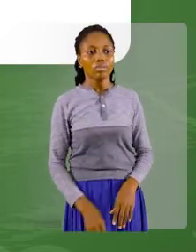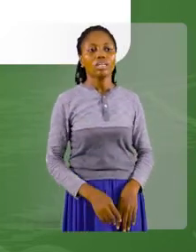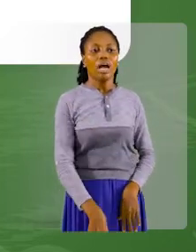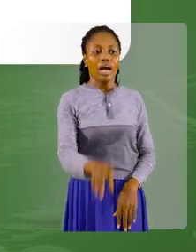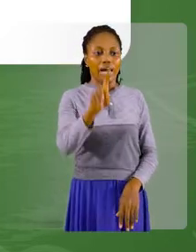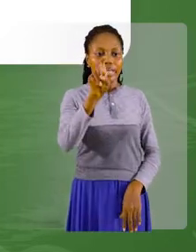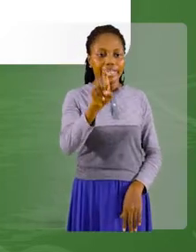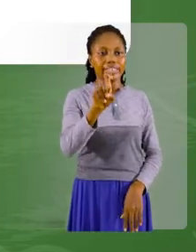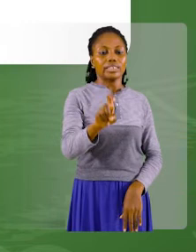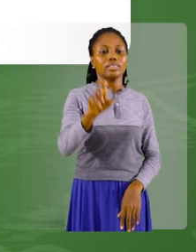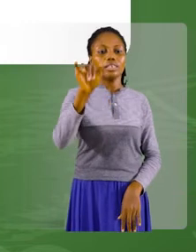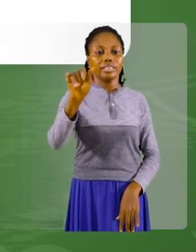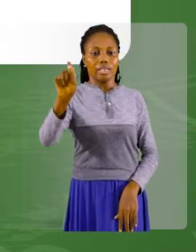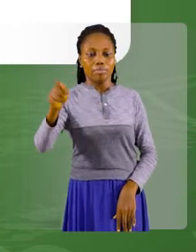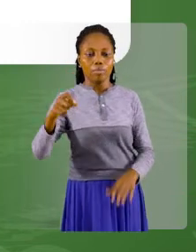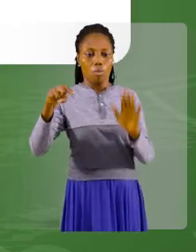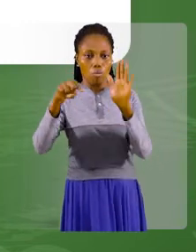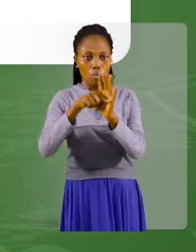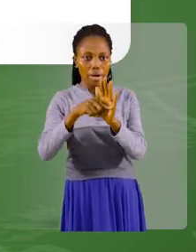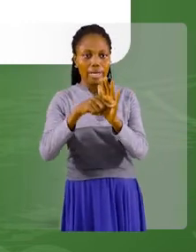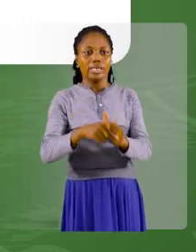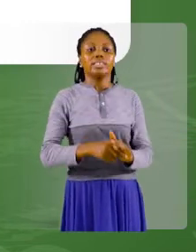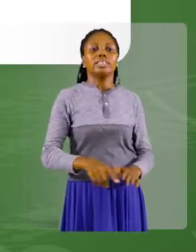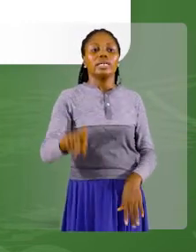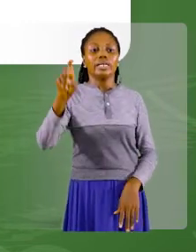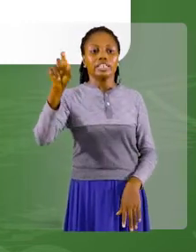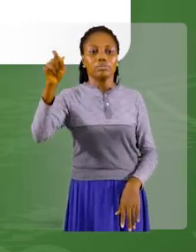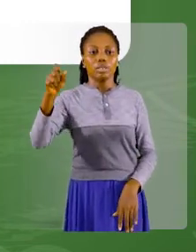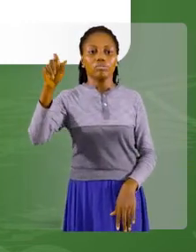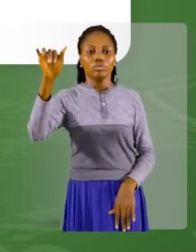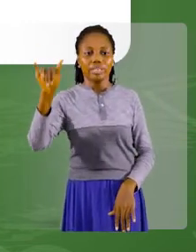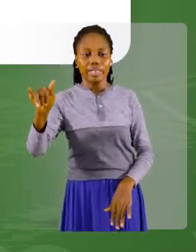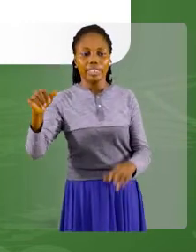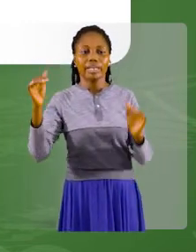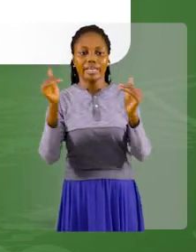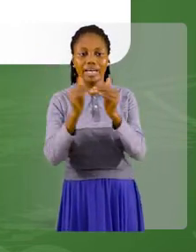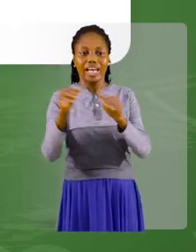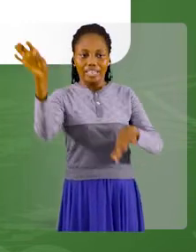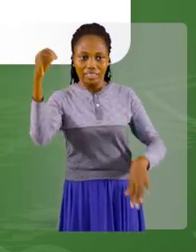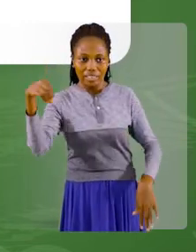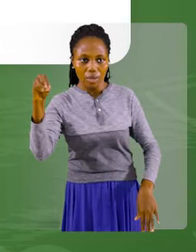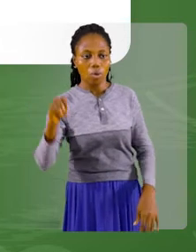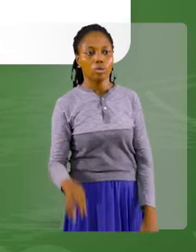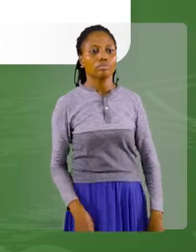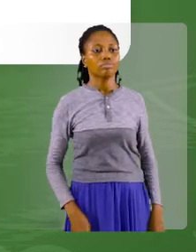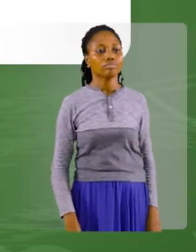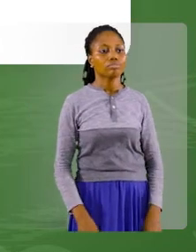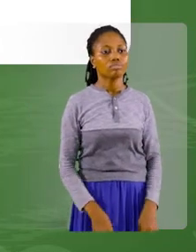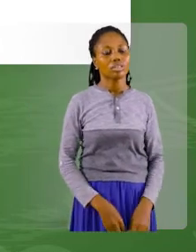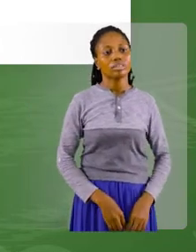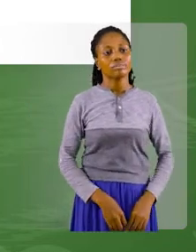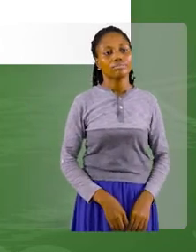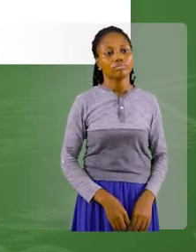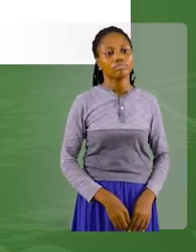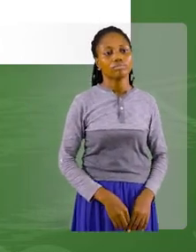X, Y' moins X', Y égale à 0. On passe à un